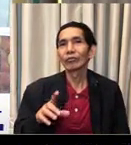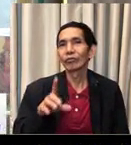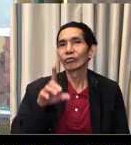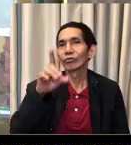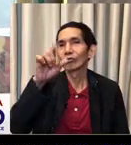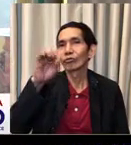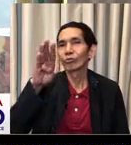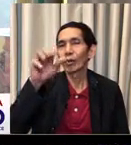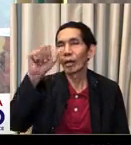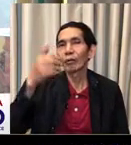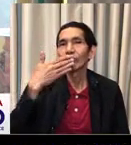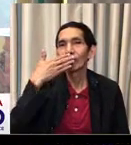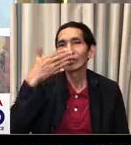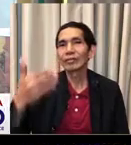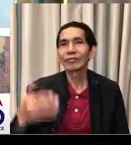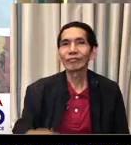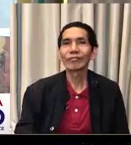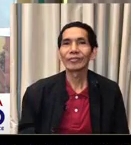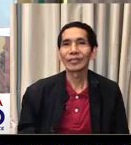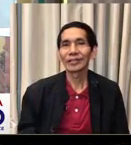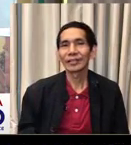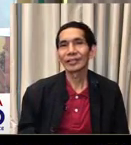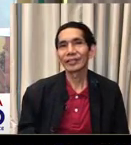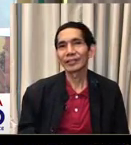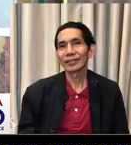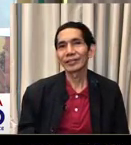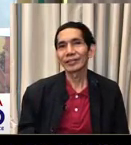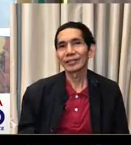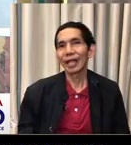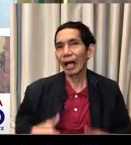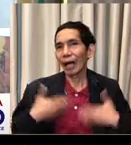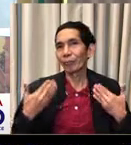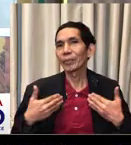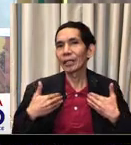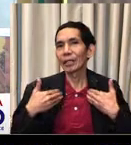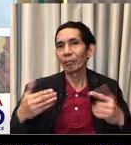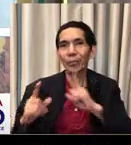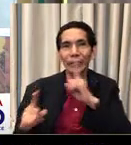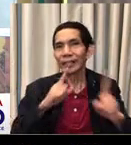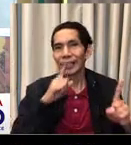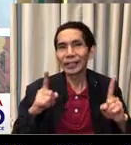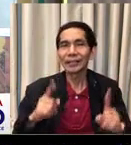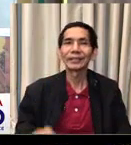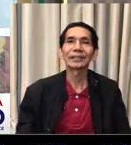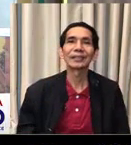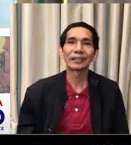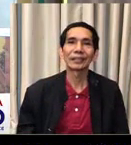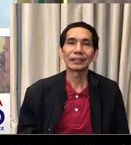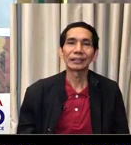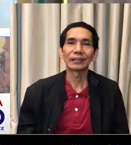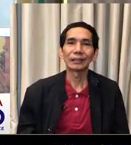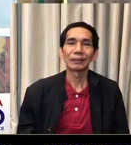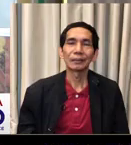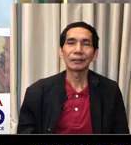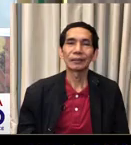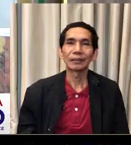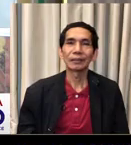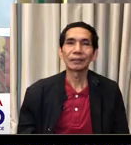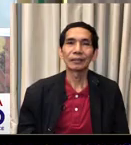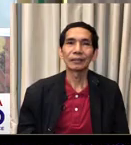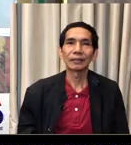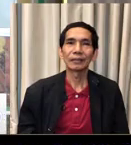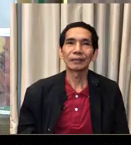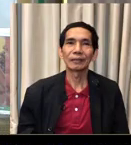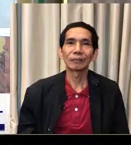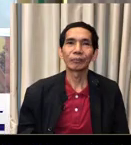Belated happy birthday, Jo Marie Celestial Kalimbahin. Happy birthday kay Alexis Jan Lacson, Grace